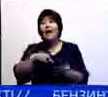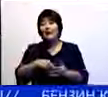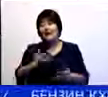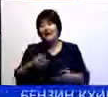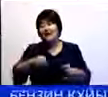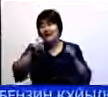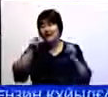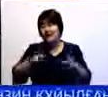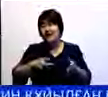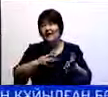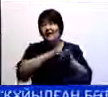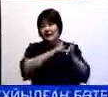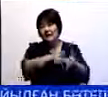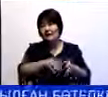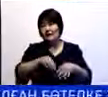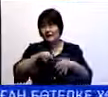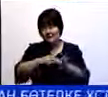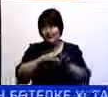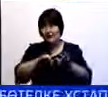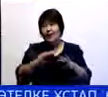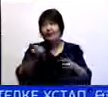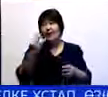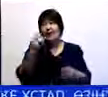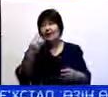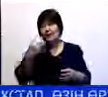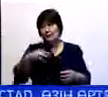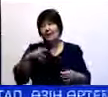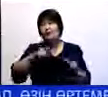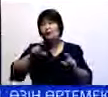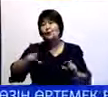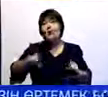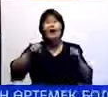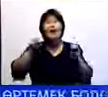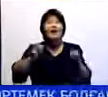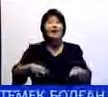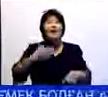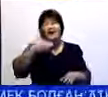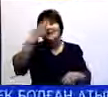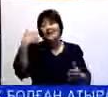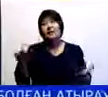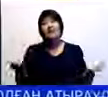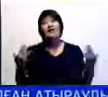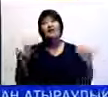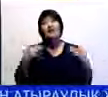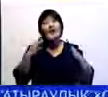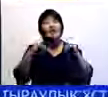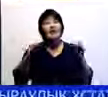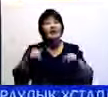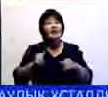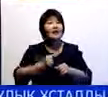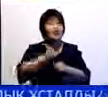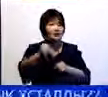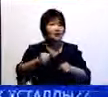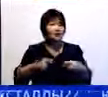арнайы іссапар ұйымдастыру жоспарлануда. Сонымен қатар тағы да 30 студентімізге арнайы жазғы еңбек демалыс лагеріне жіберу